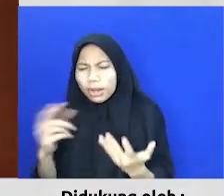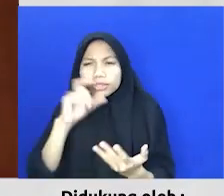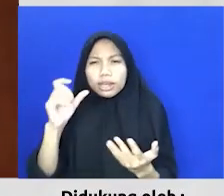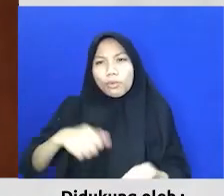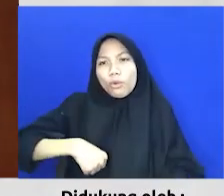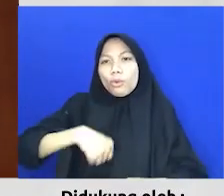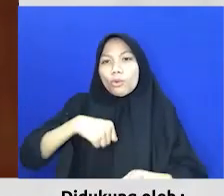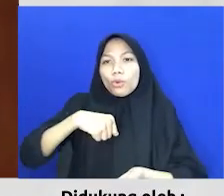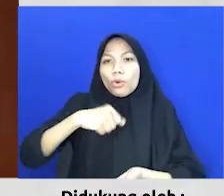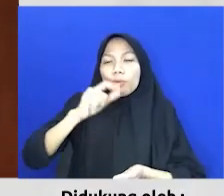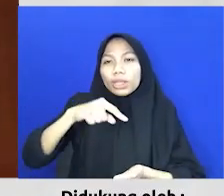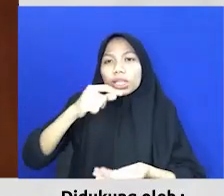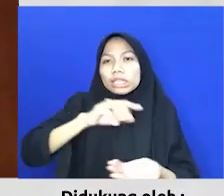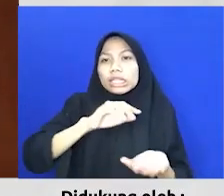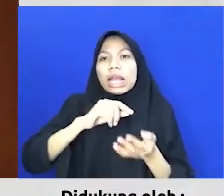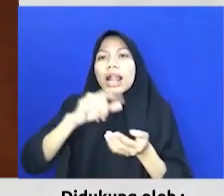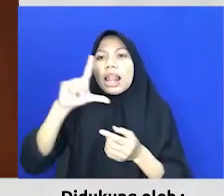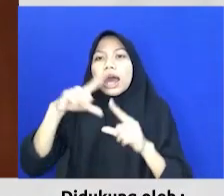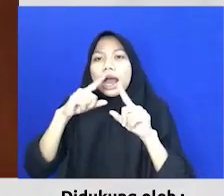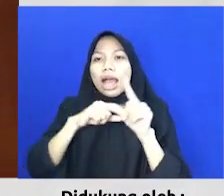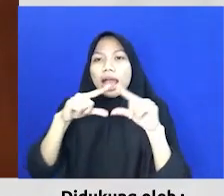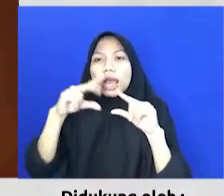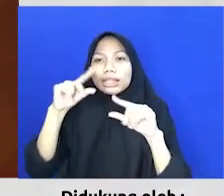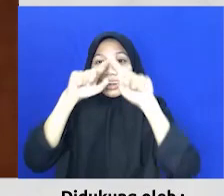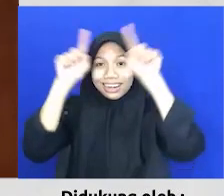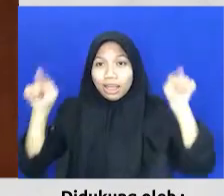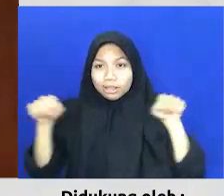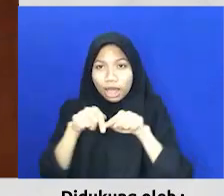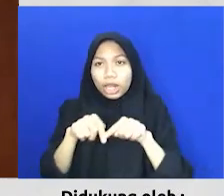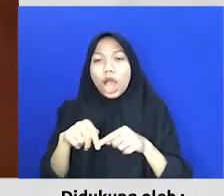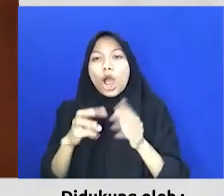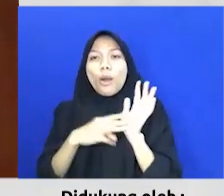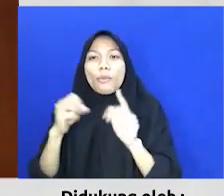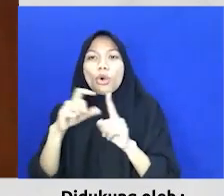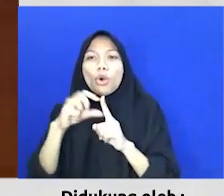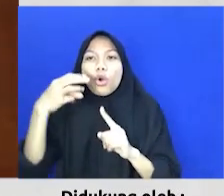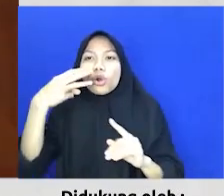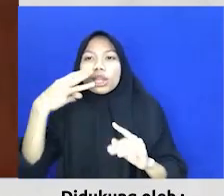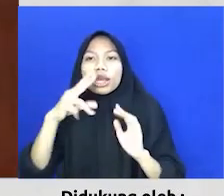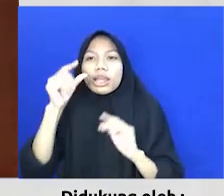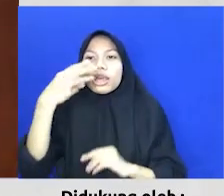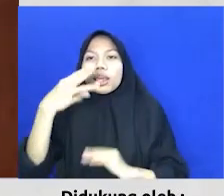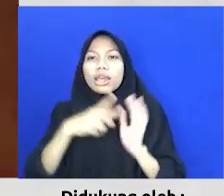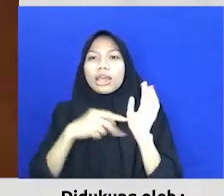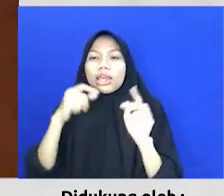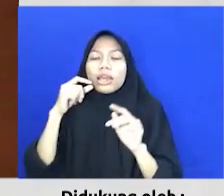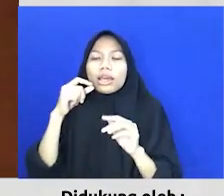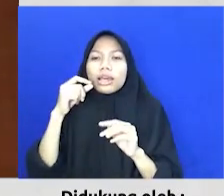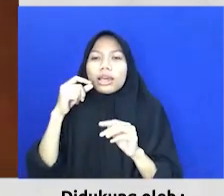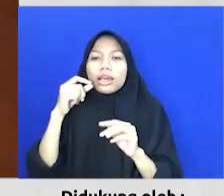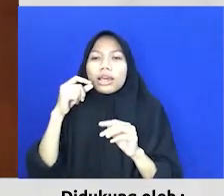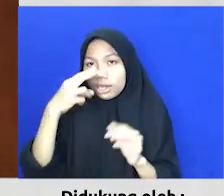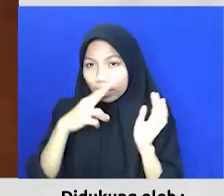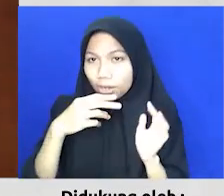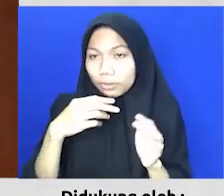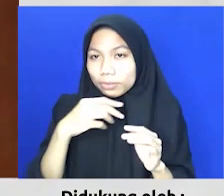itu mulai itu dengan randai itu ya. Dan tapi Usman mengatakan tidak bisa kita randai asli itu kita bawa ke sini, orang